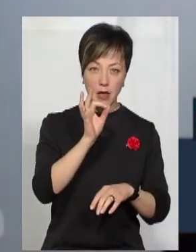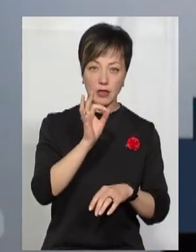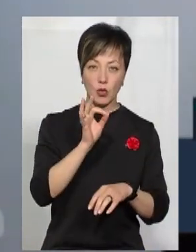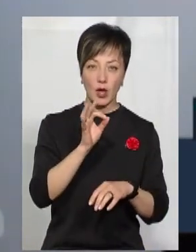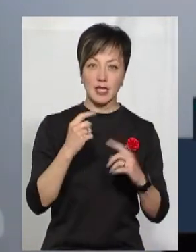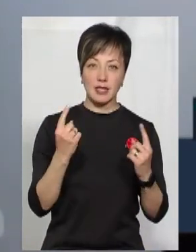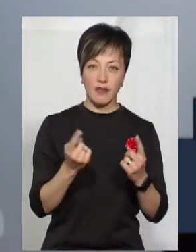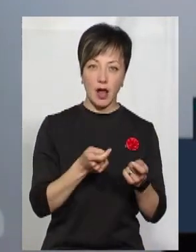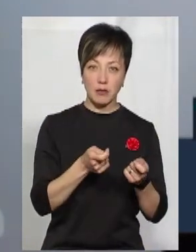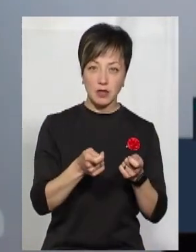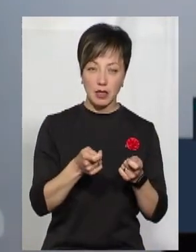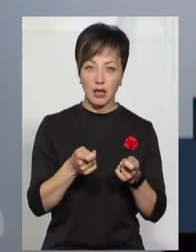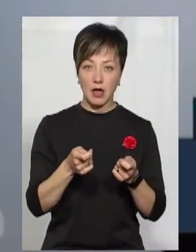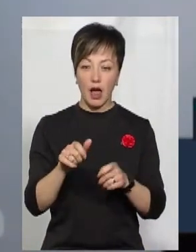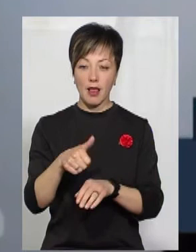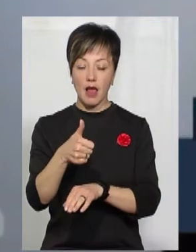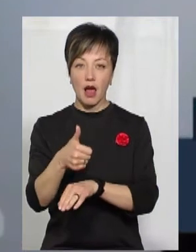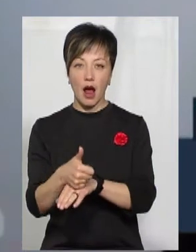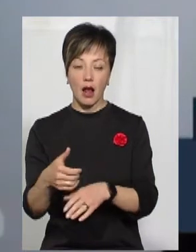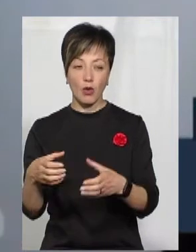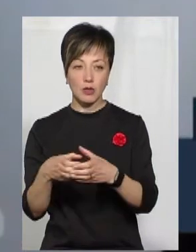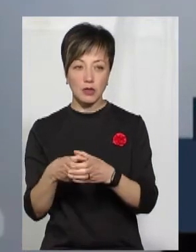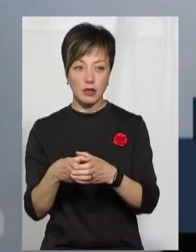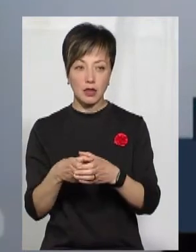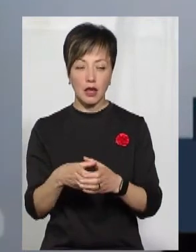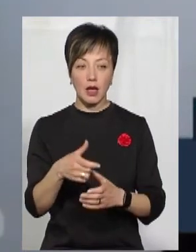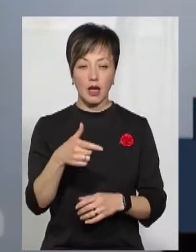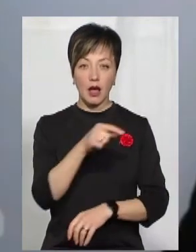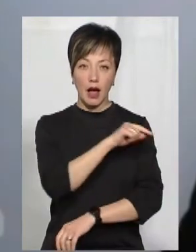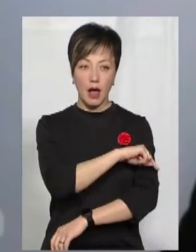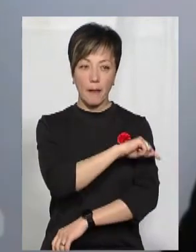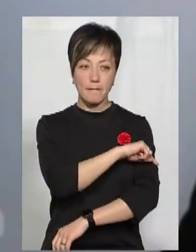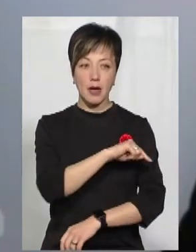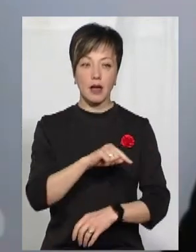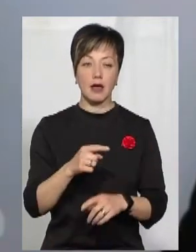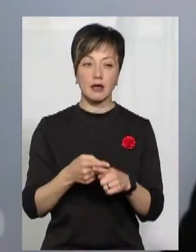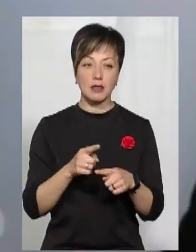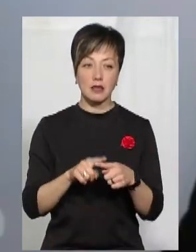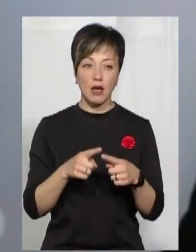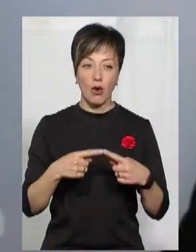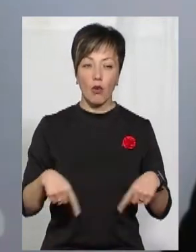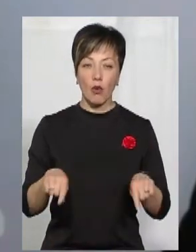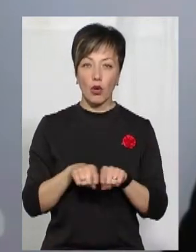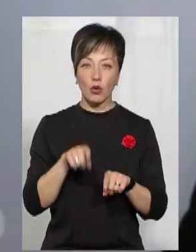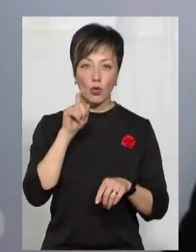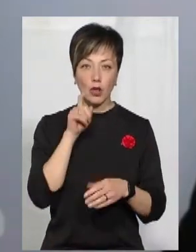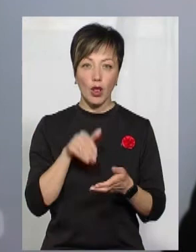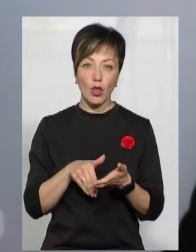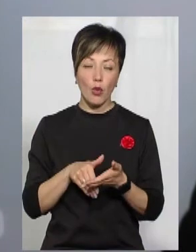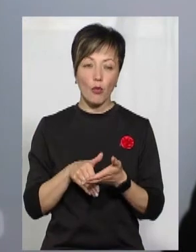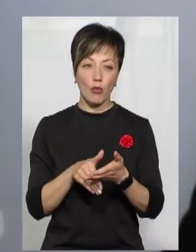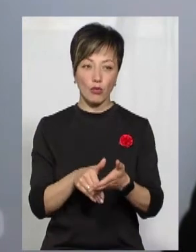адміністрації, це Генеральний комісаріат, це Гебіцкомісаріати, це органи української